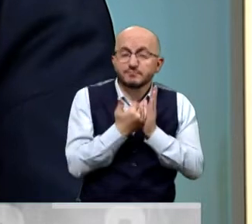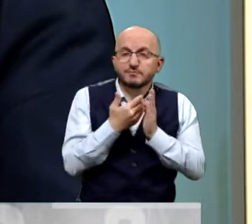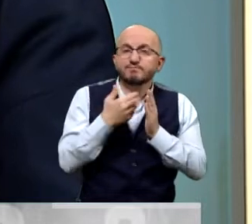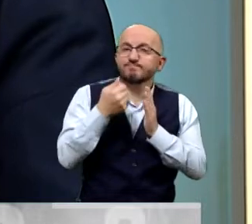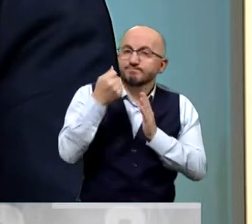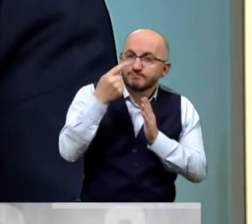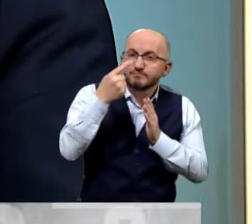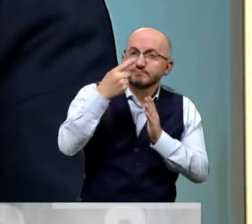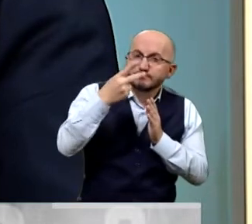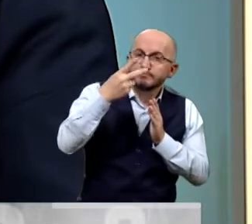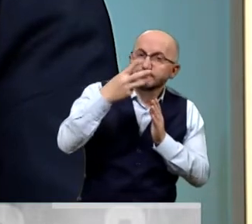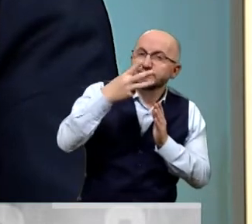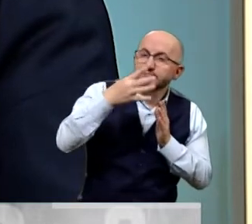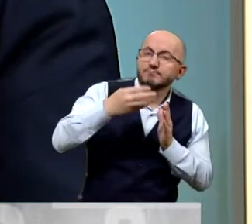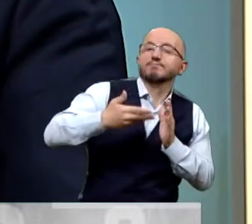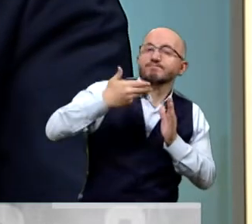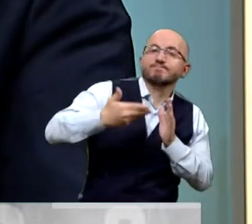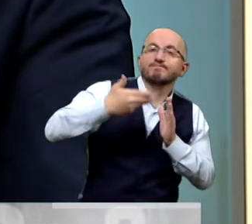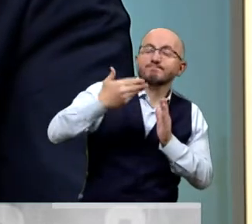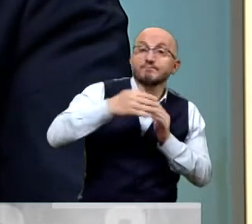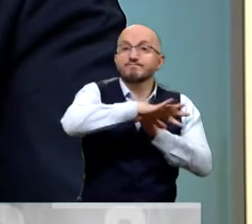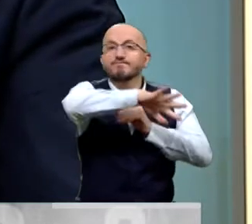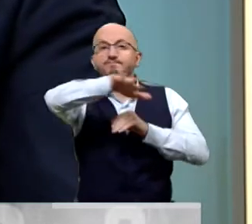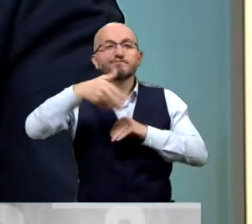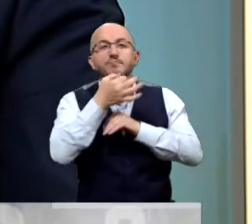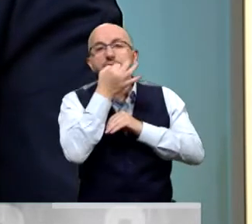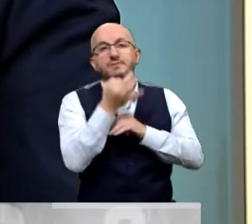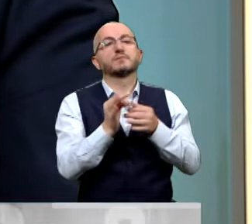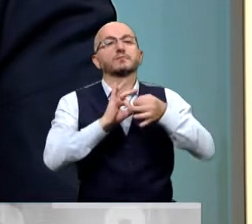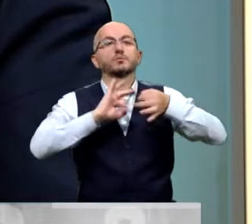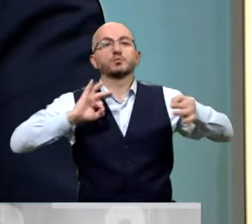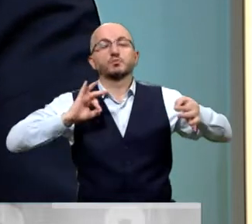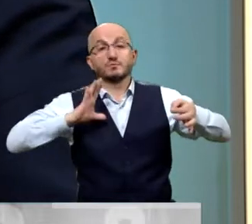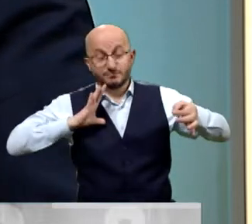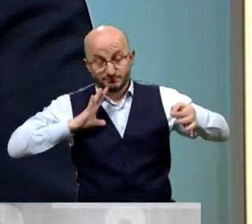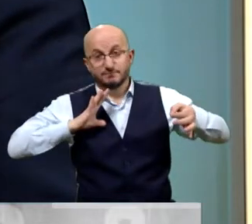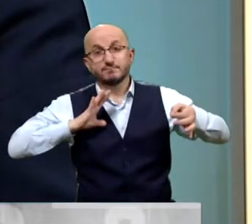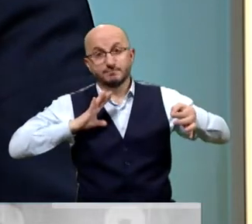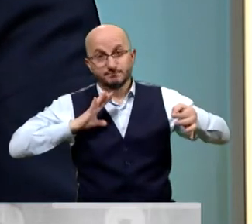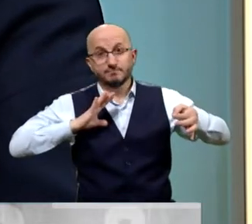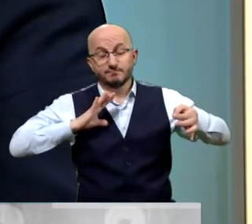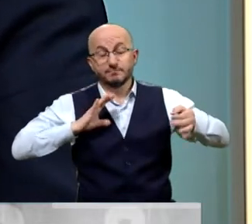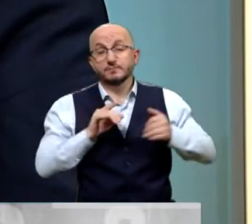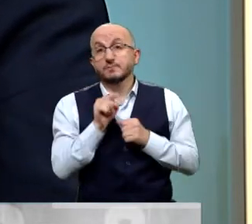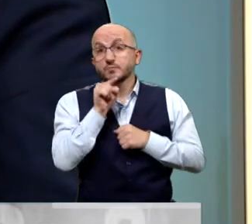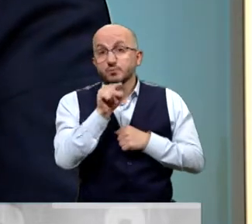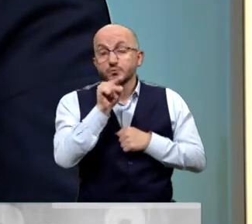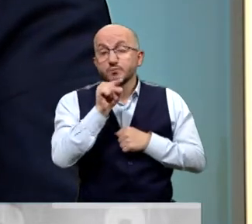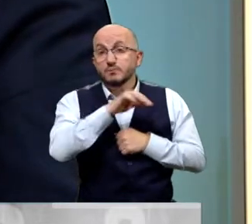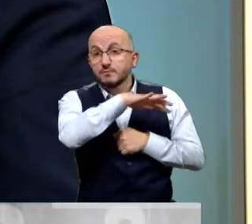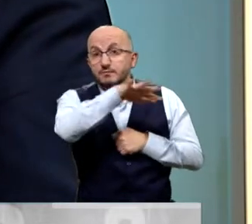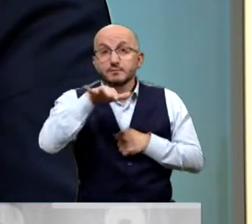Bir de genel bir izin diye bir ifade var orada o genel